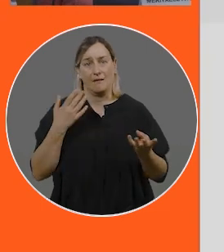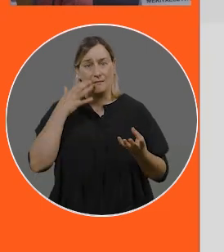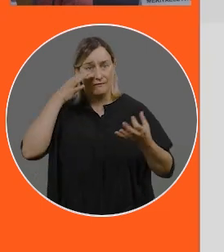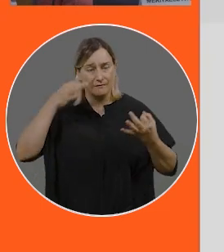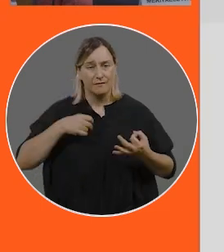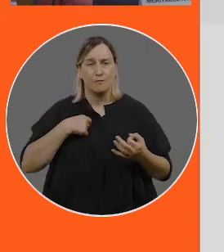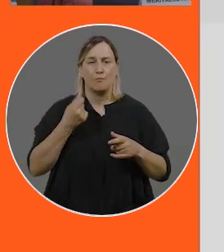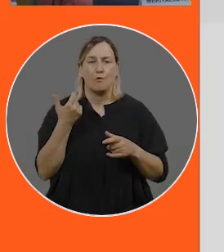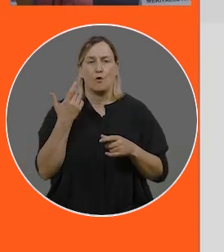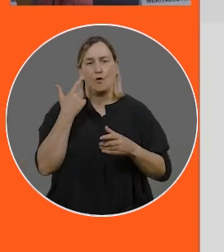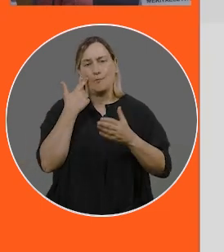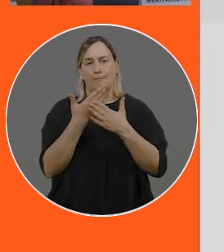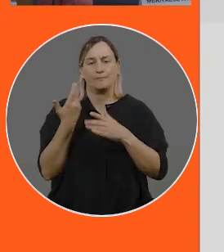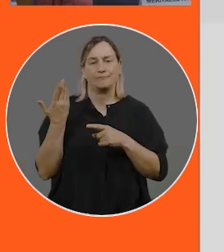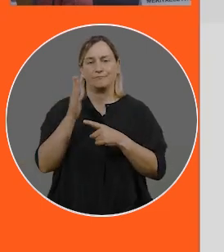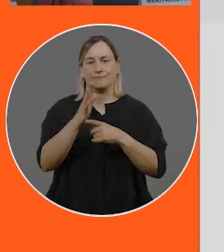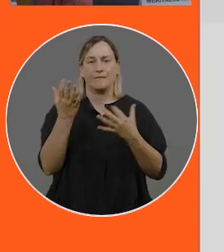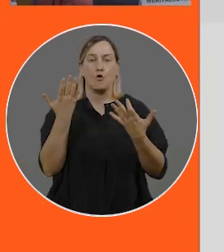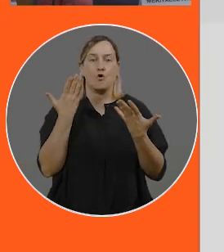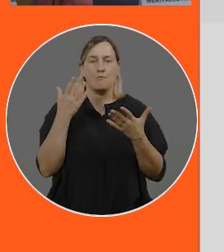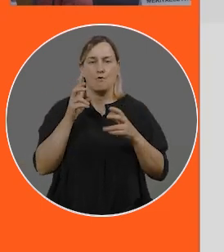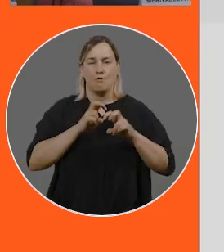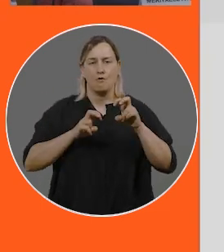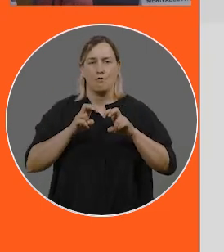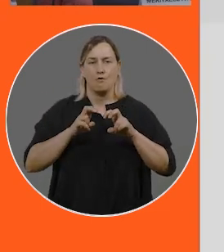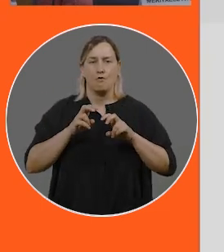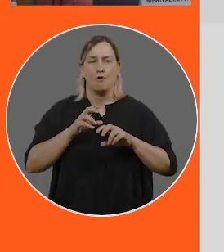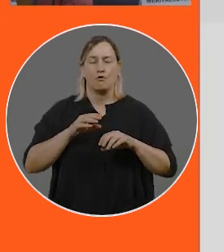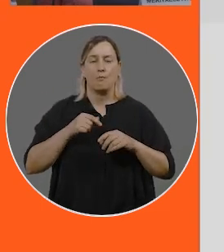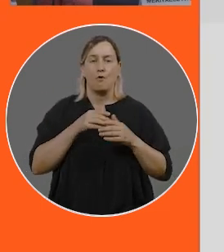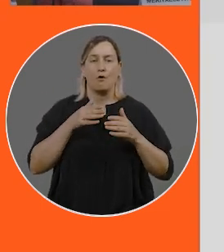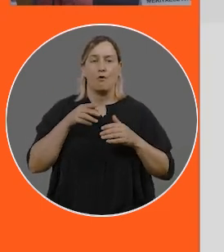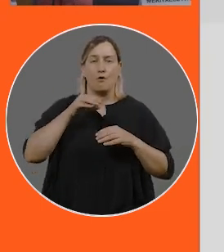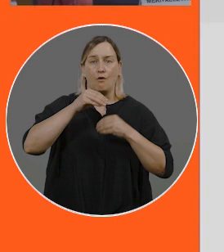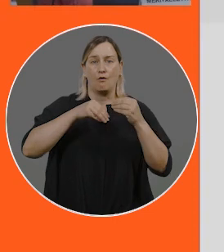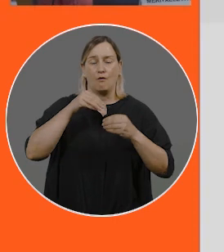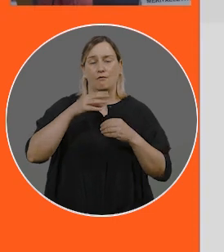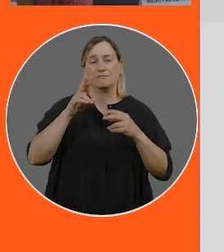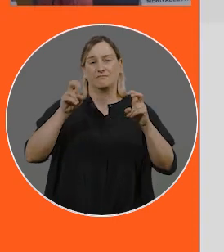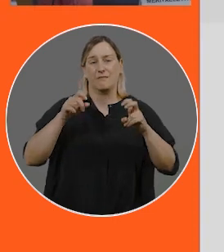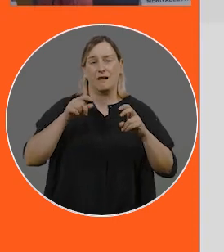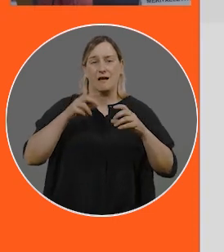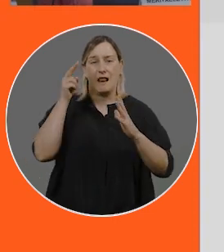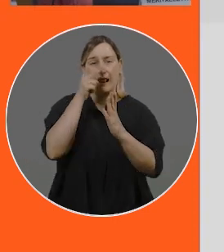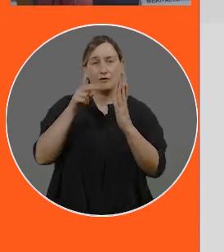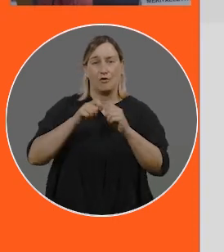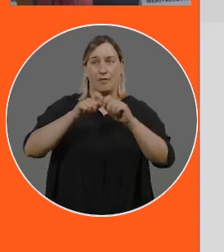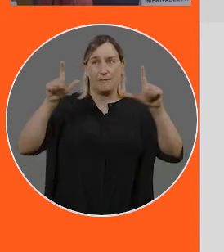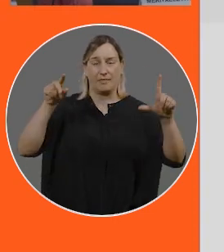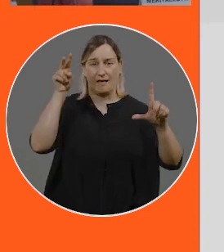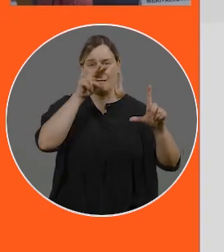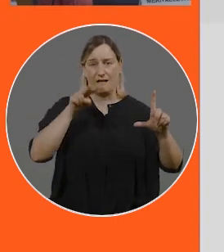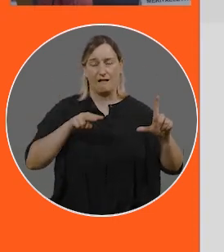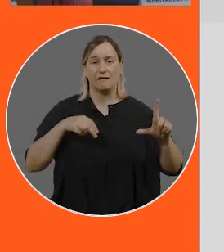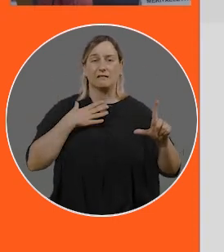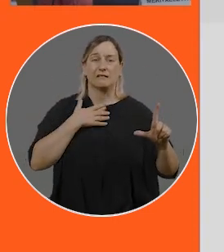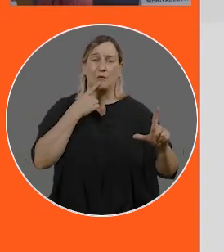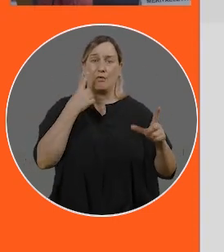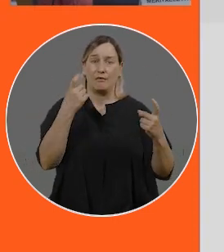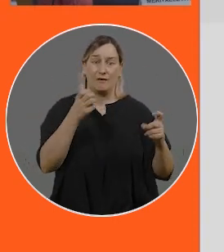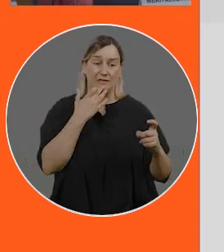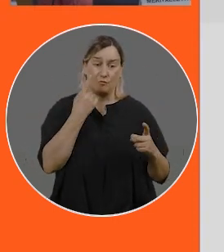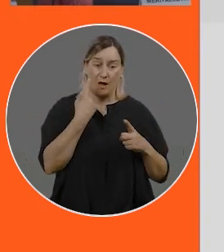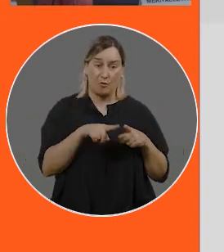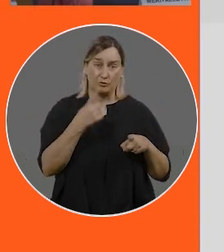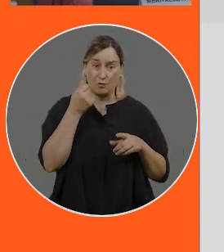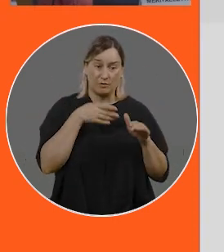demostració de com es navega amb lector de pantalla, doncs crec que és suficient. No cal dir que si una cosa no és accessible